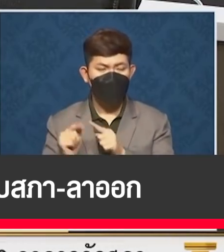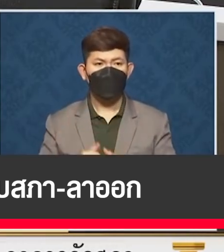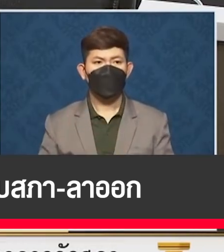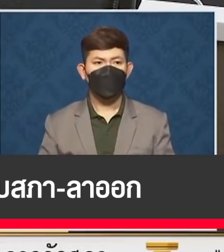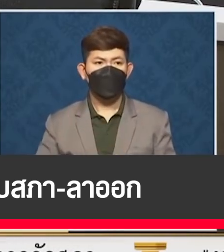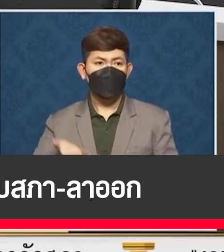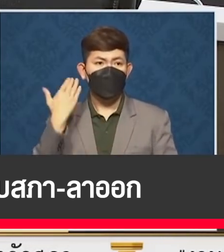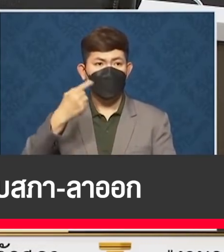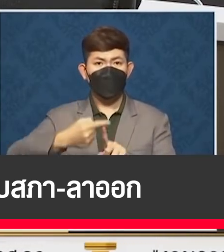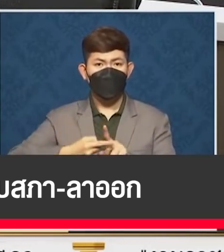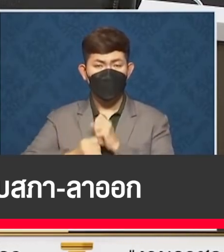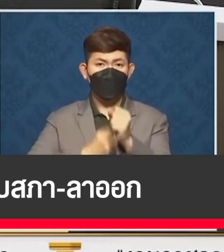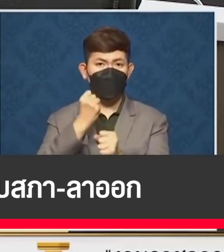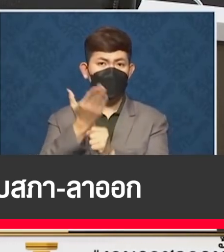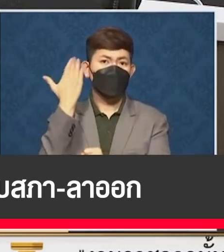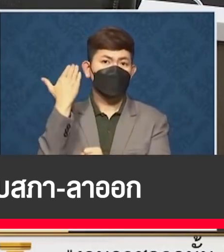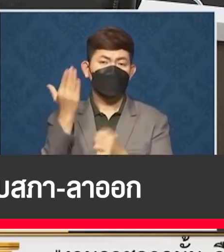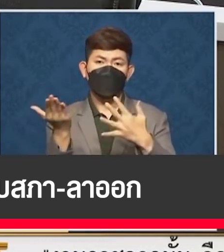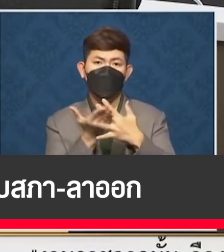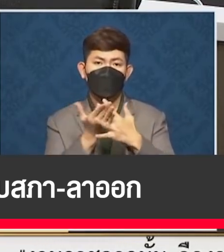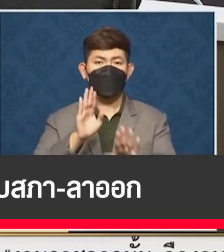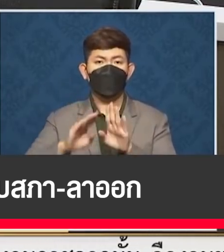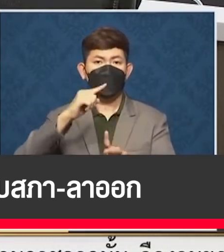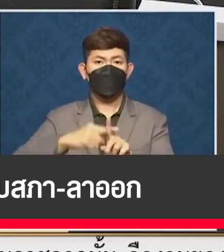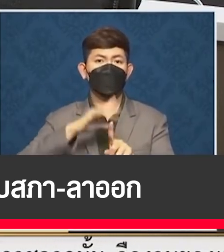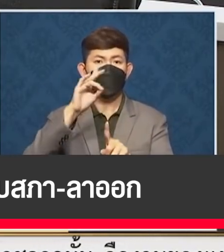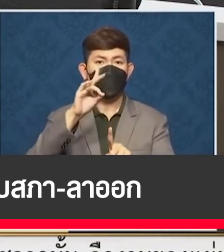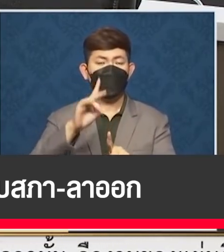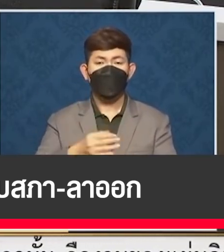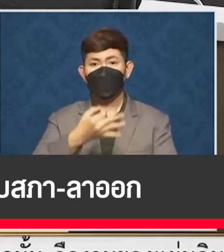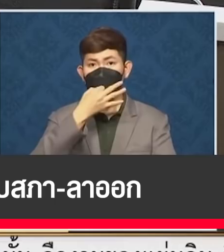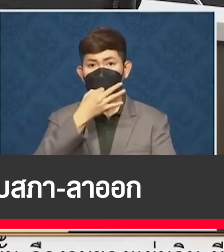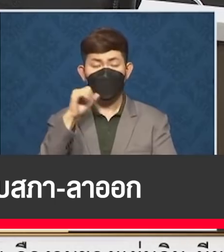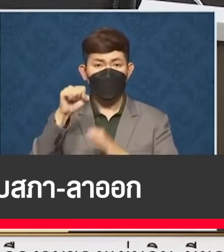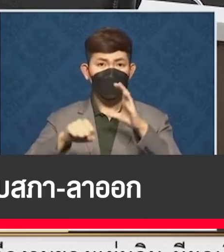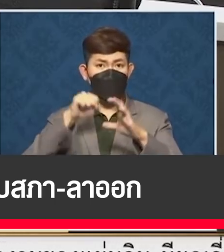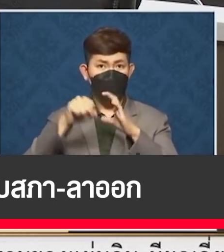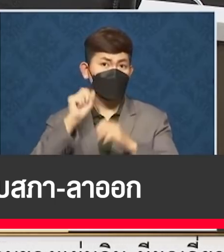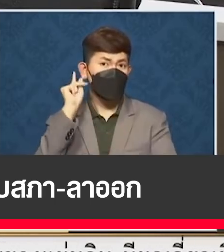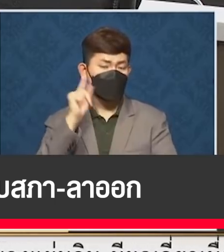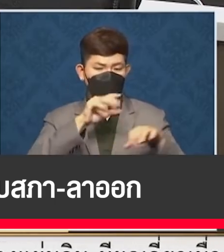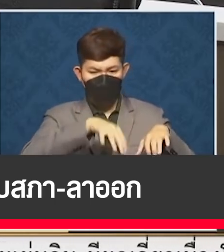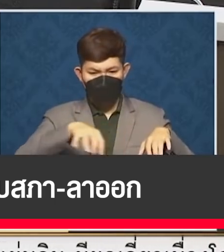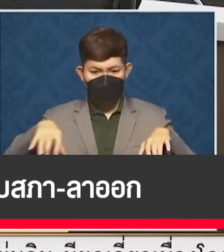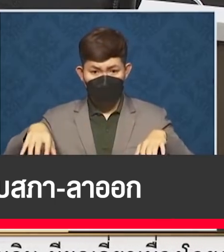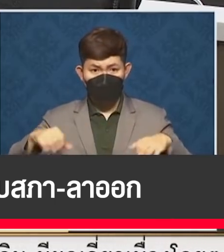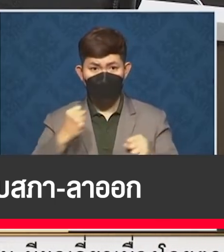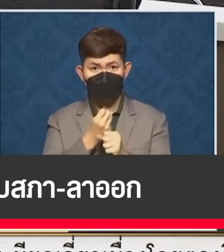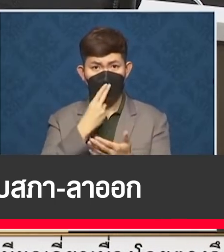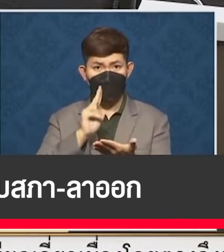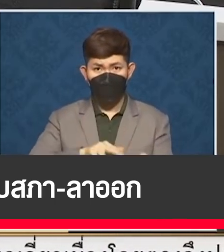วงปี2564ได้ไปทำข่าวในพื้นที่การชุมนุมและถูกคดีฝ่าฝืนพ.ร.ก.ฉุกเฉินร้ายแรง